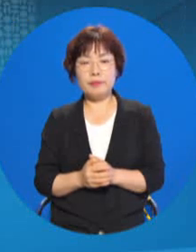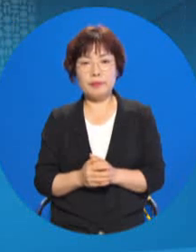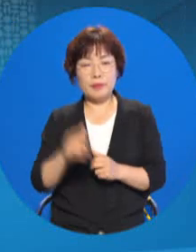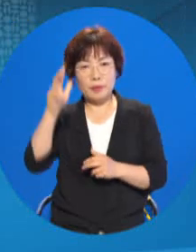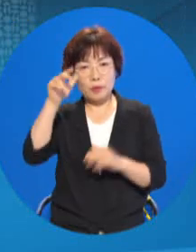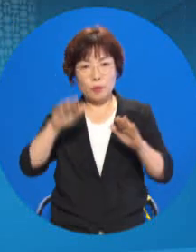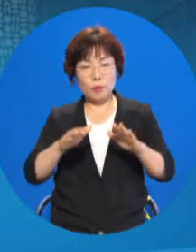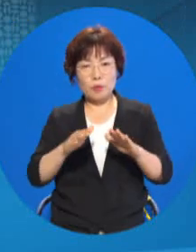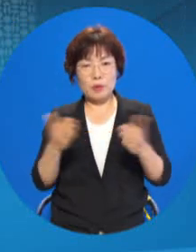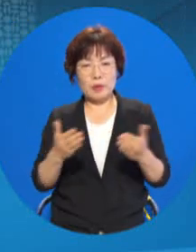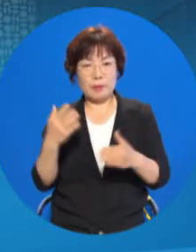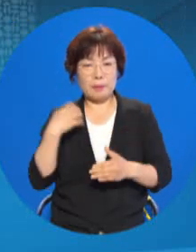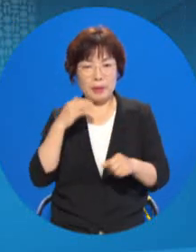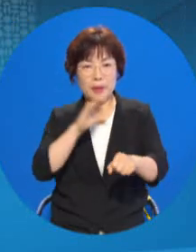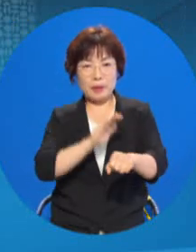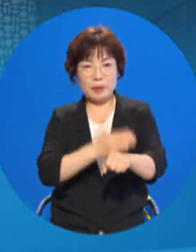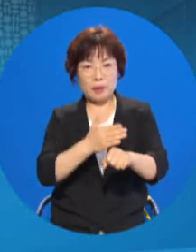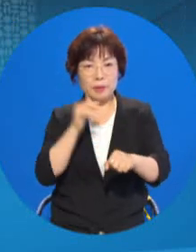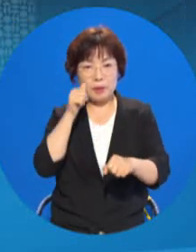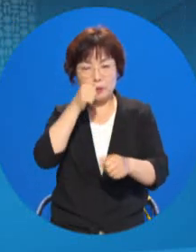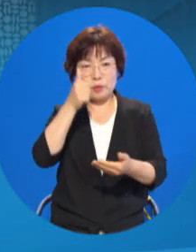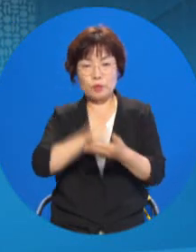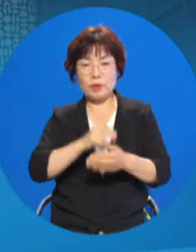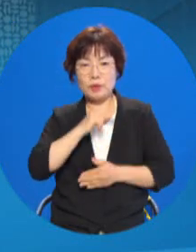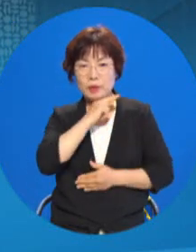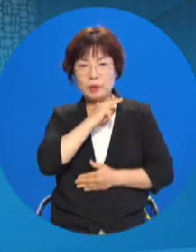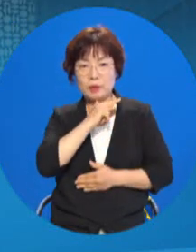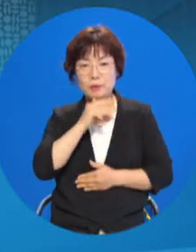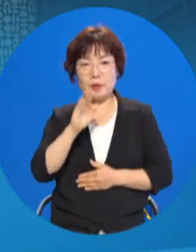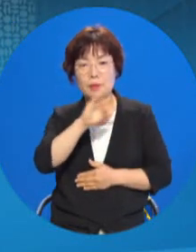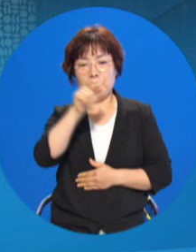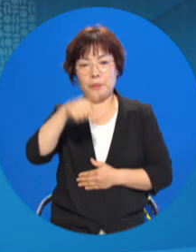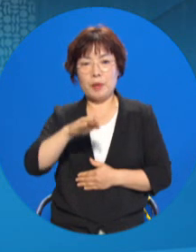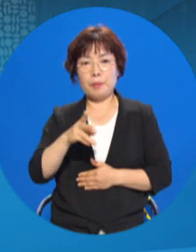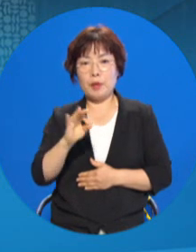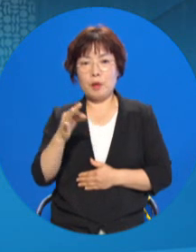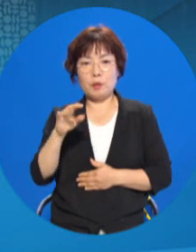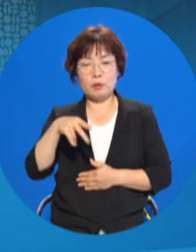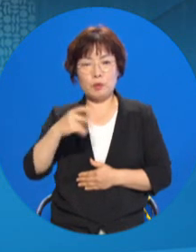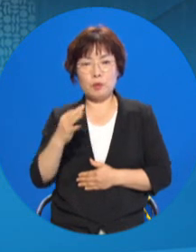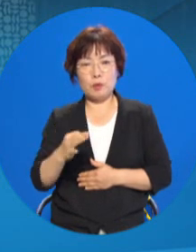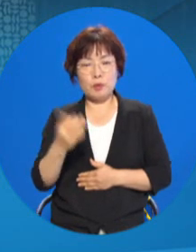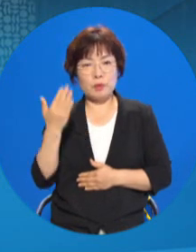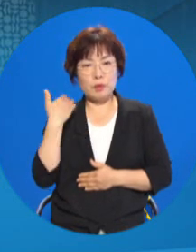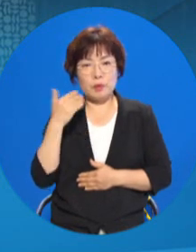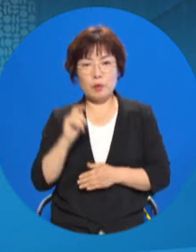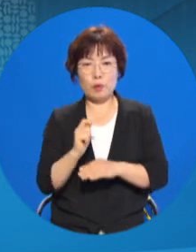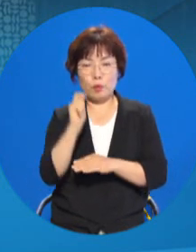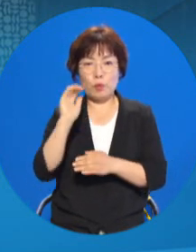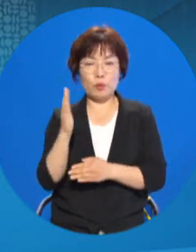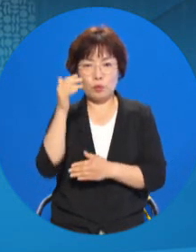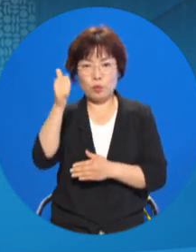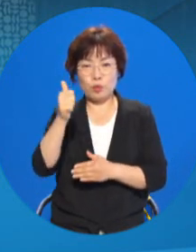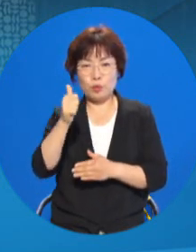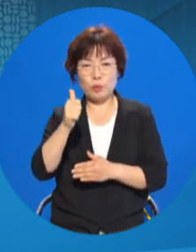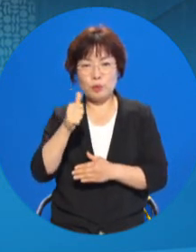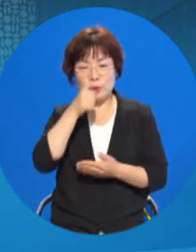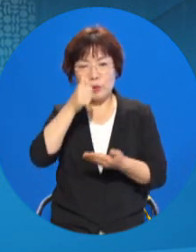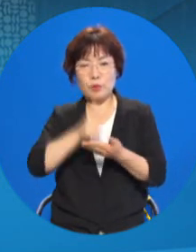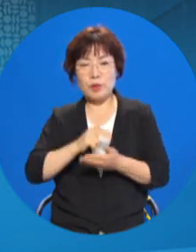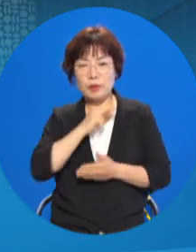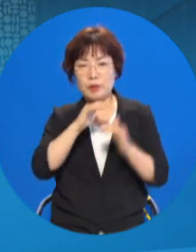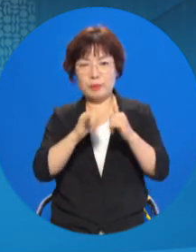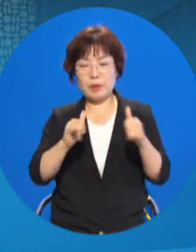경찰이 오늘 업무상 배임 혐의를 받고 있는 박병종 전 고흥군수를 피의자 신분으로 소환 조사했습니다. 박 전